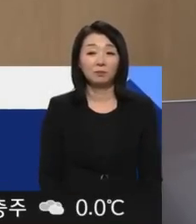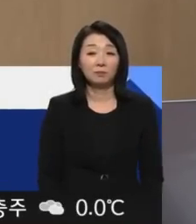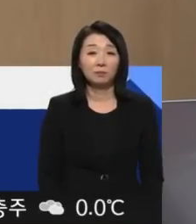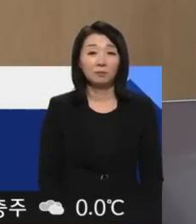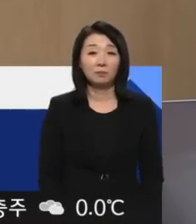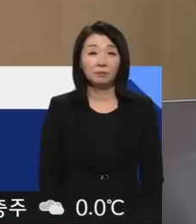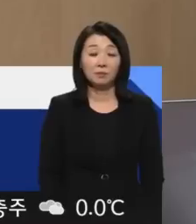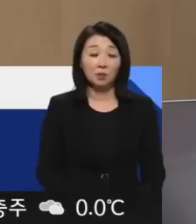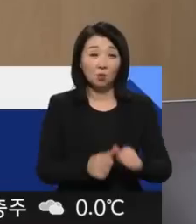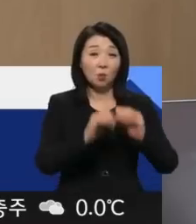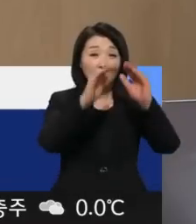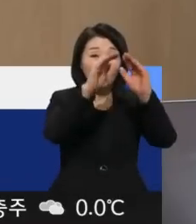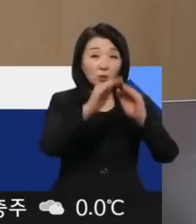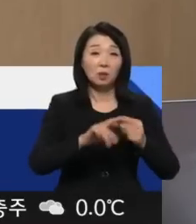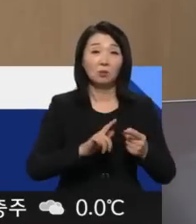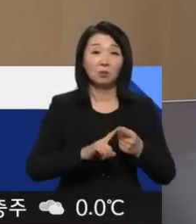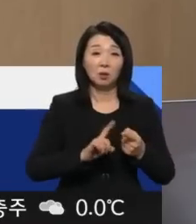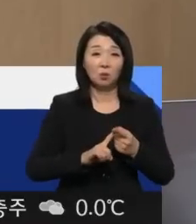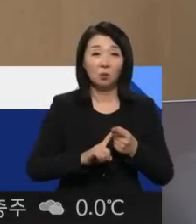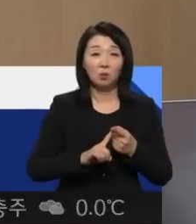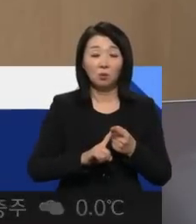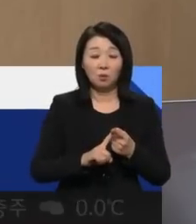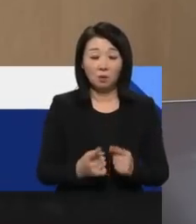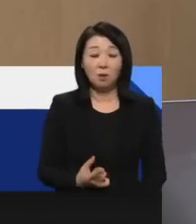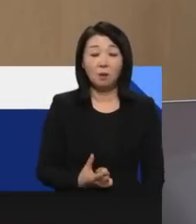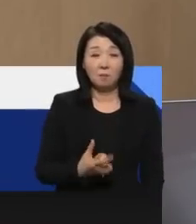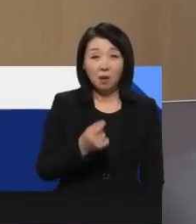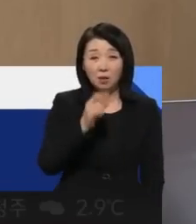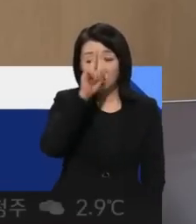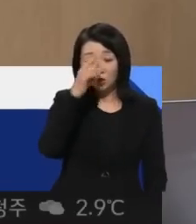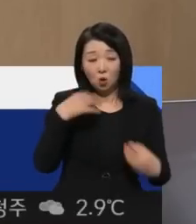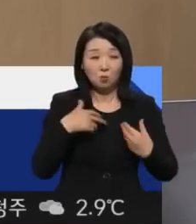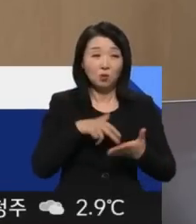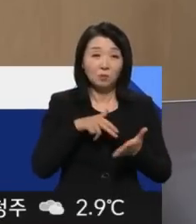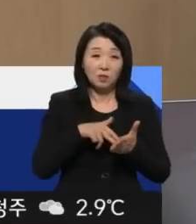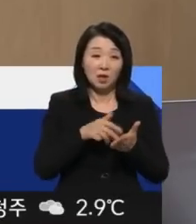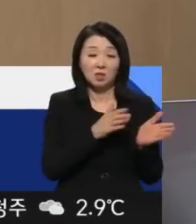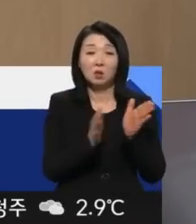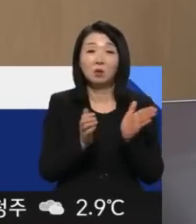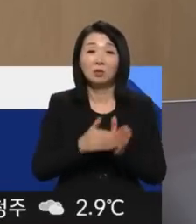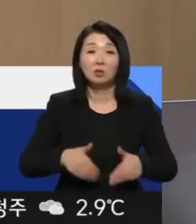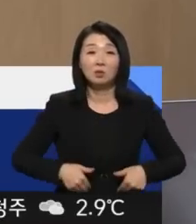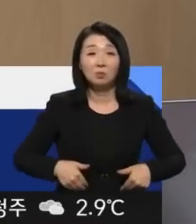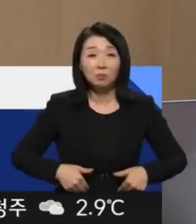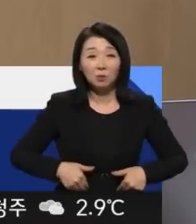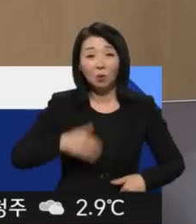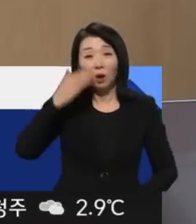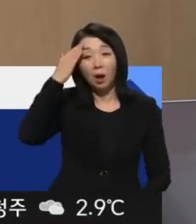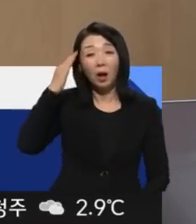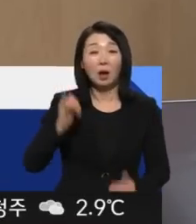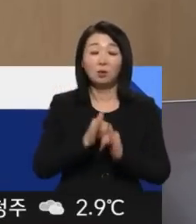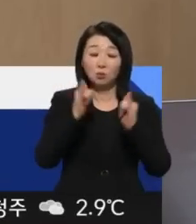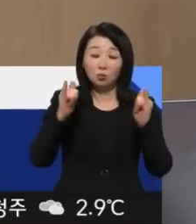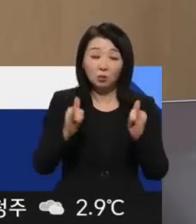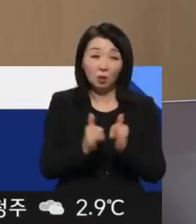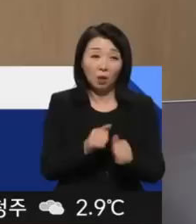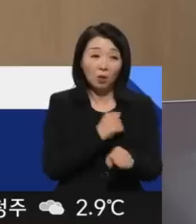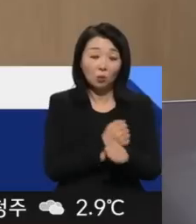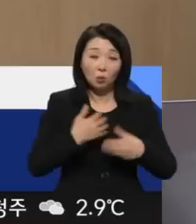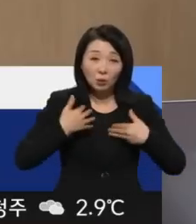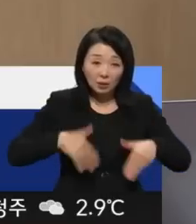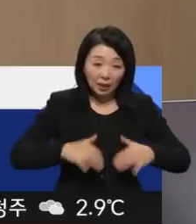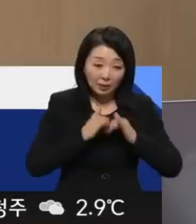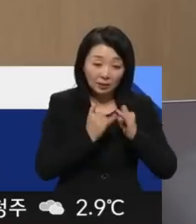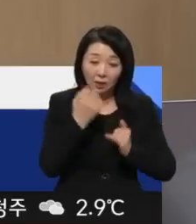권고 내용을 토대로 조속히 정부 입장을 정리하고 우리 사회의 노동약자를 보호하기